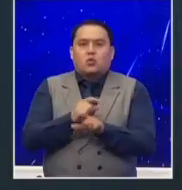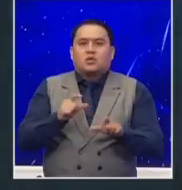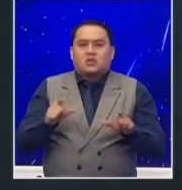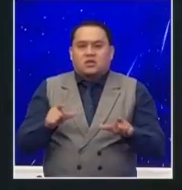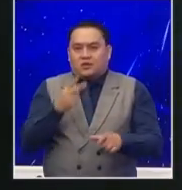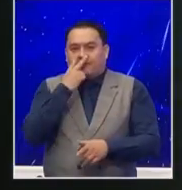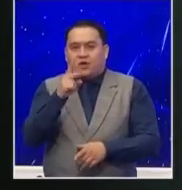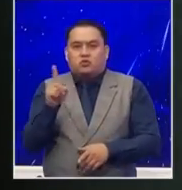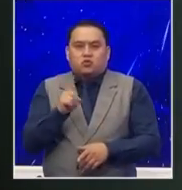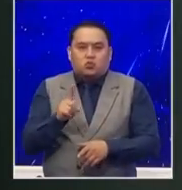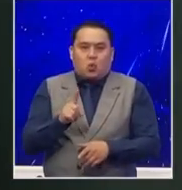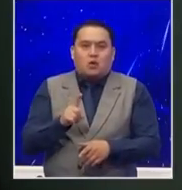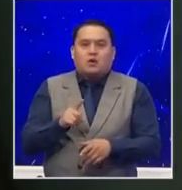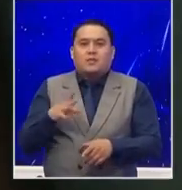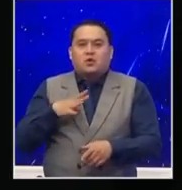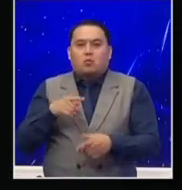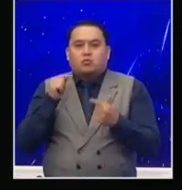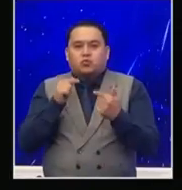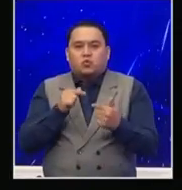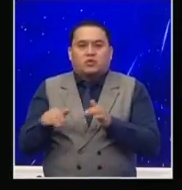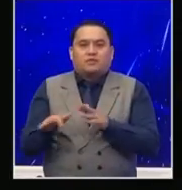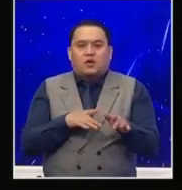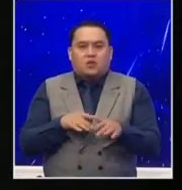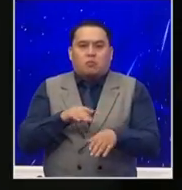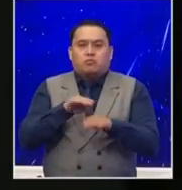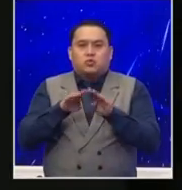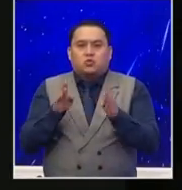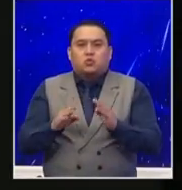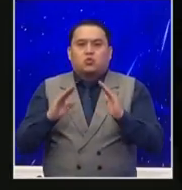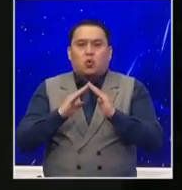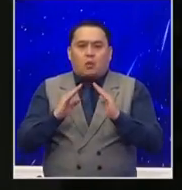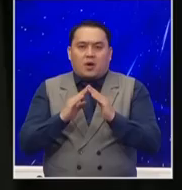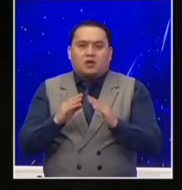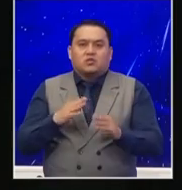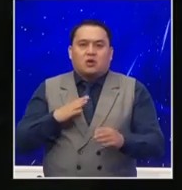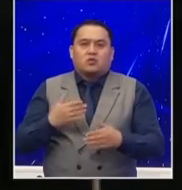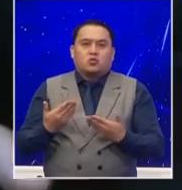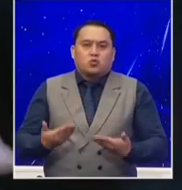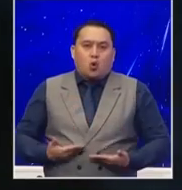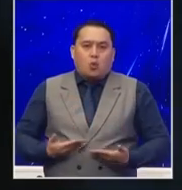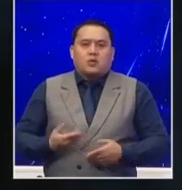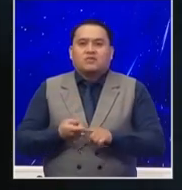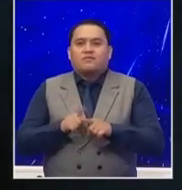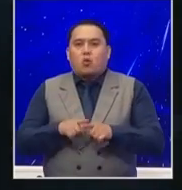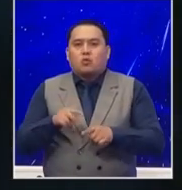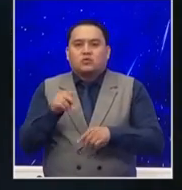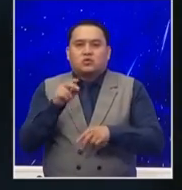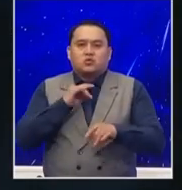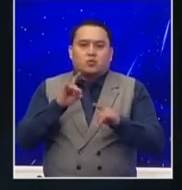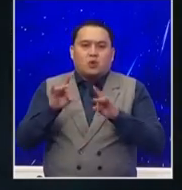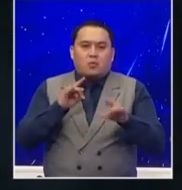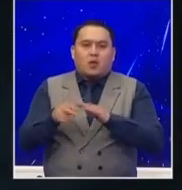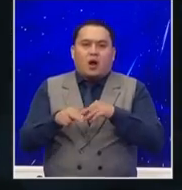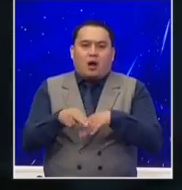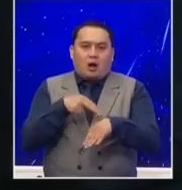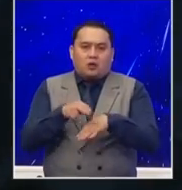людей. Заметив, что подозреваемый совершает противоправные действия в подъезде многоэтажки, житель этого же дома поднял шум. Сотрудники роты патрульной